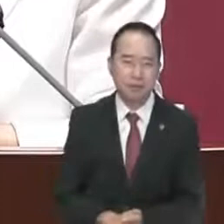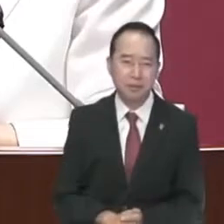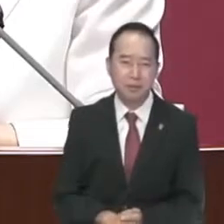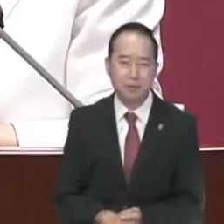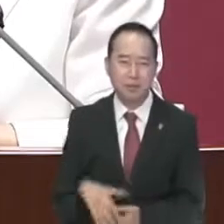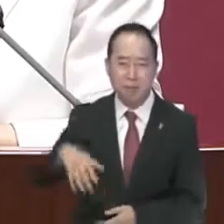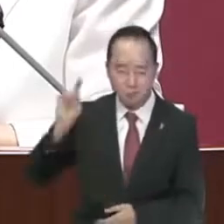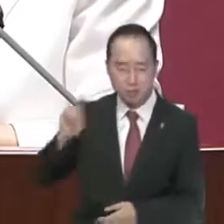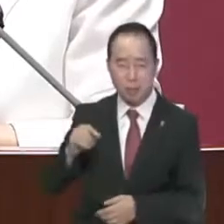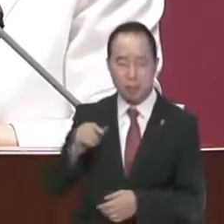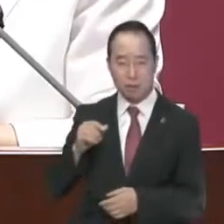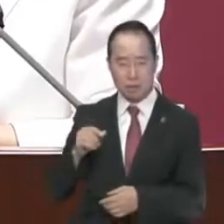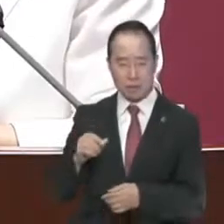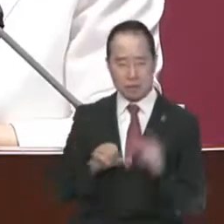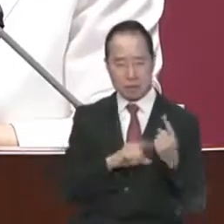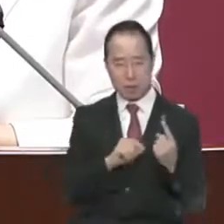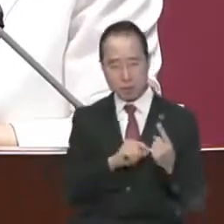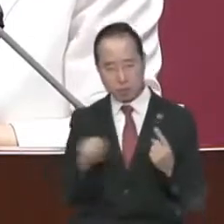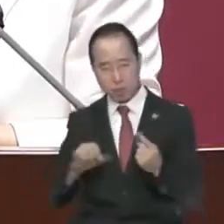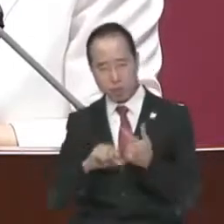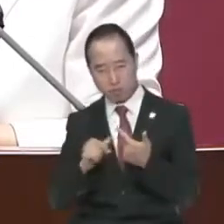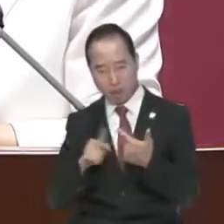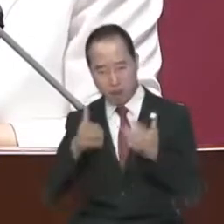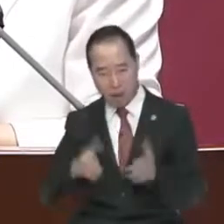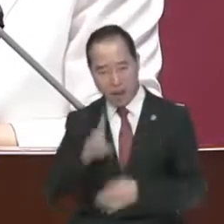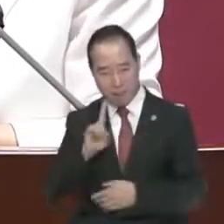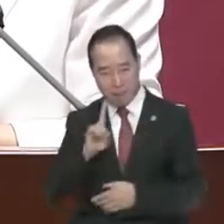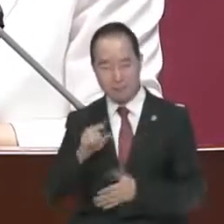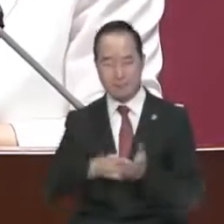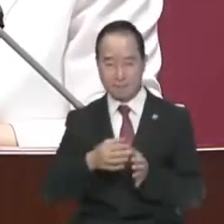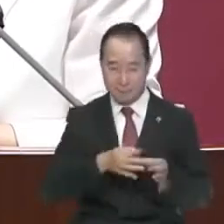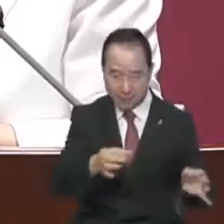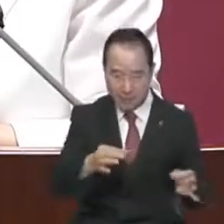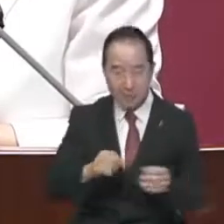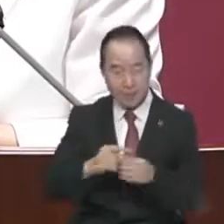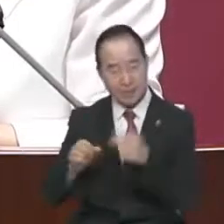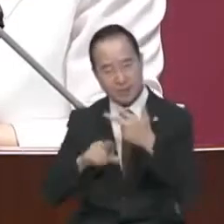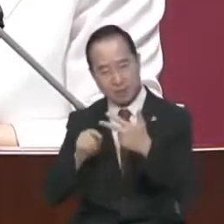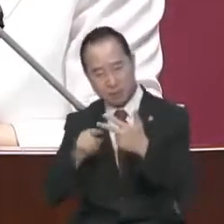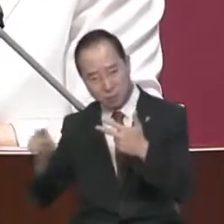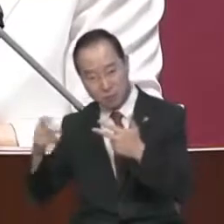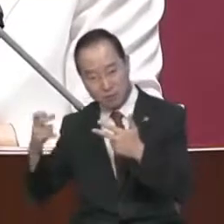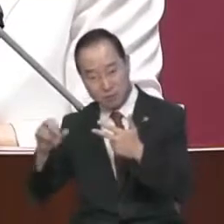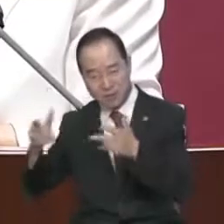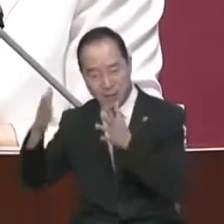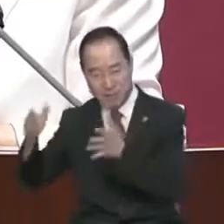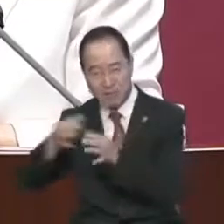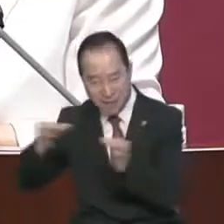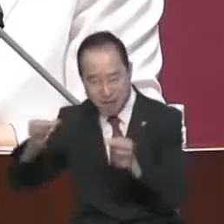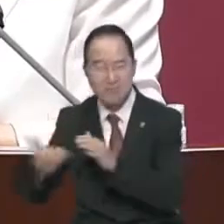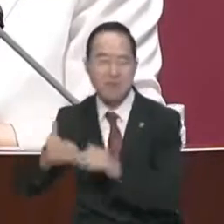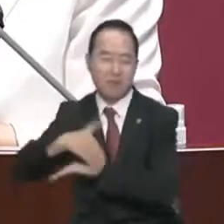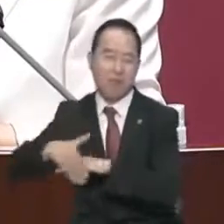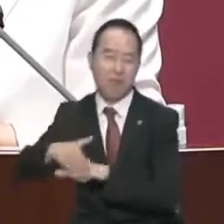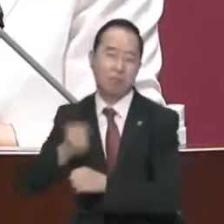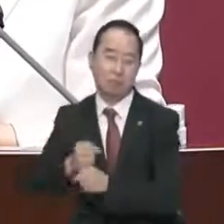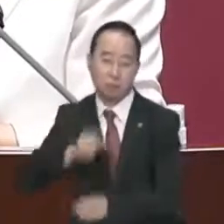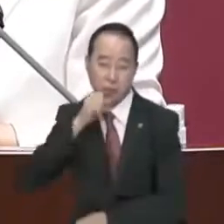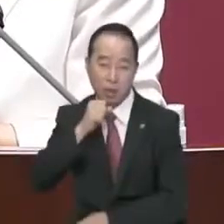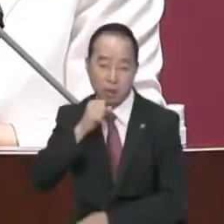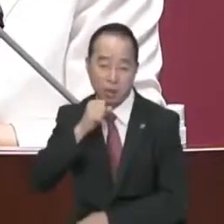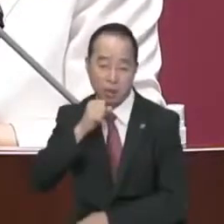수 있다고 보고 이를 예산에 반영해야 된다고 생각합니다. 그래야 국민들이 내년의 경제 상황을 예측하고 재난이 길어지더라도 정부를